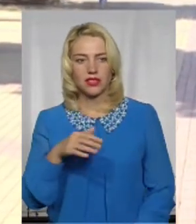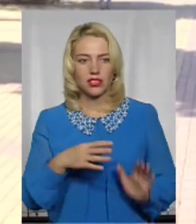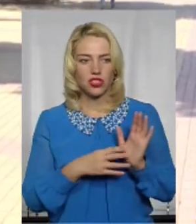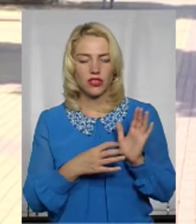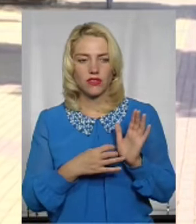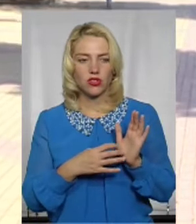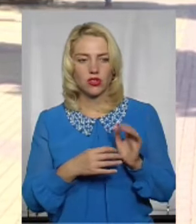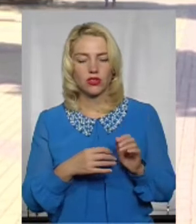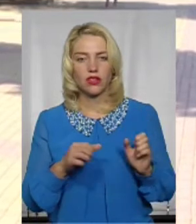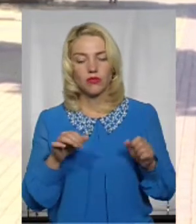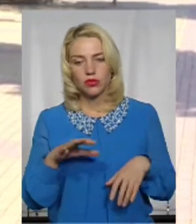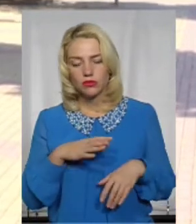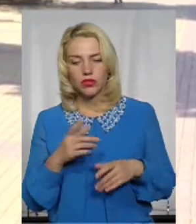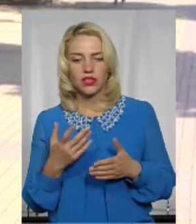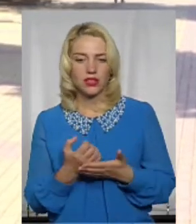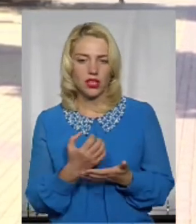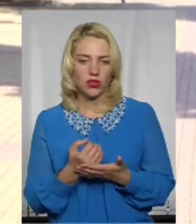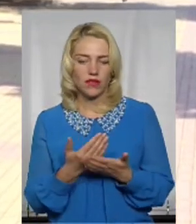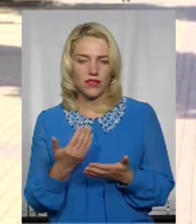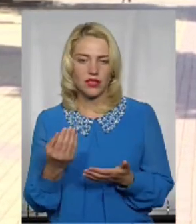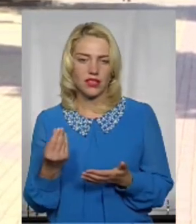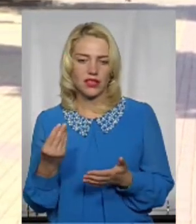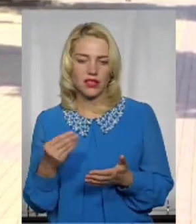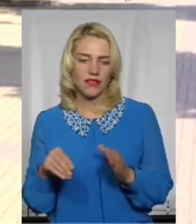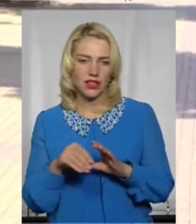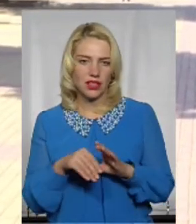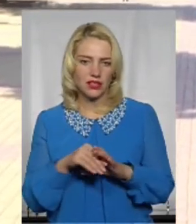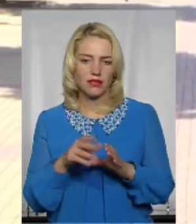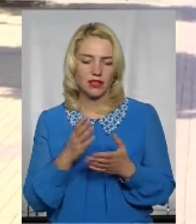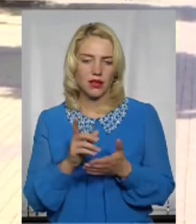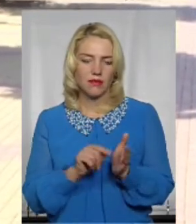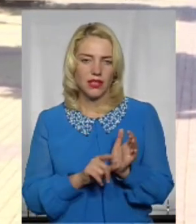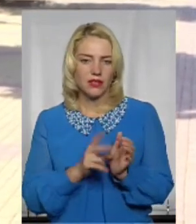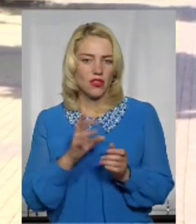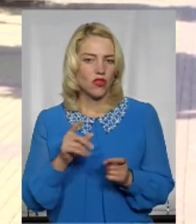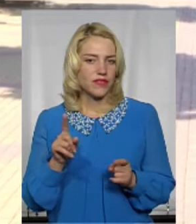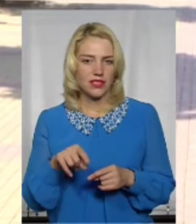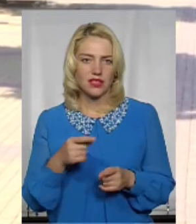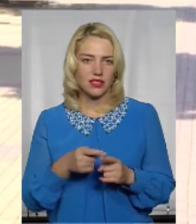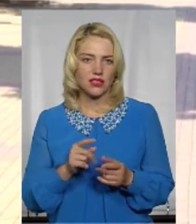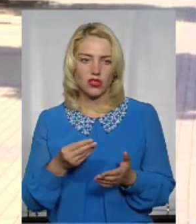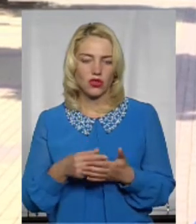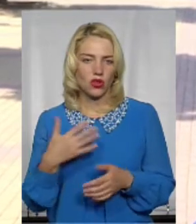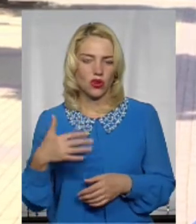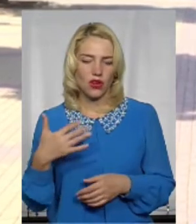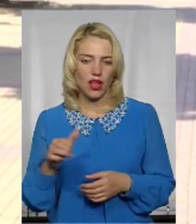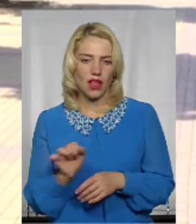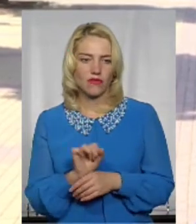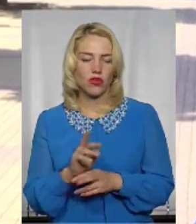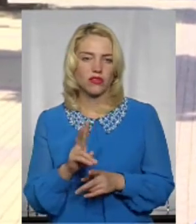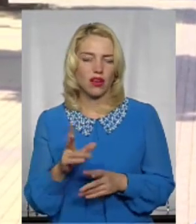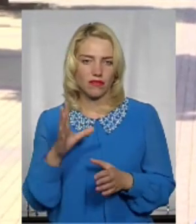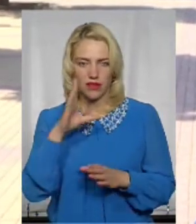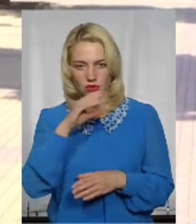не без того, що є там ще дохід від дивідендів, є пенсія, але все ж, ну, це досить дороге авто, і яким чином